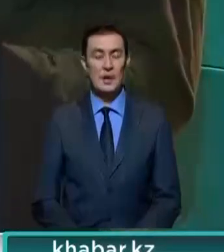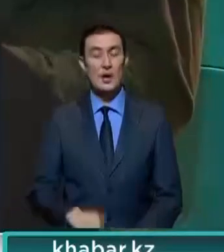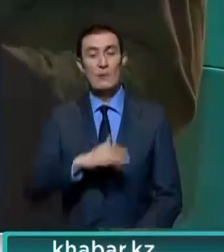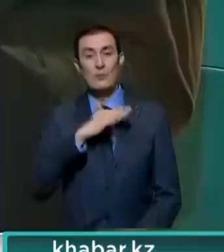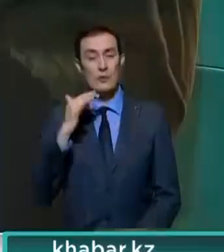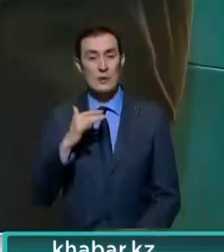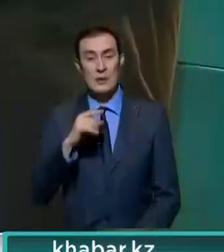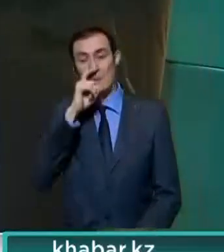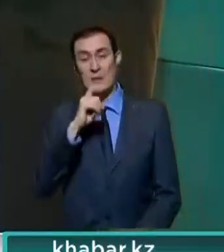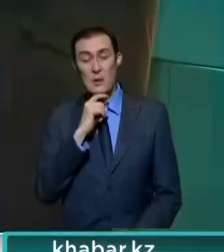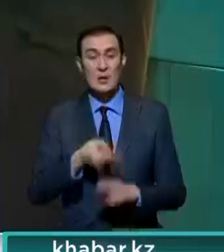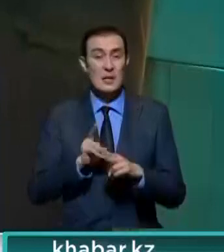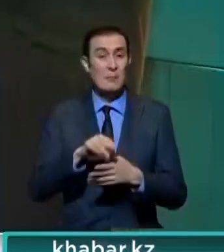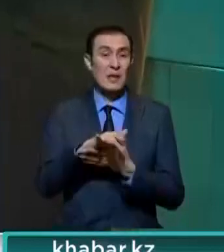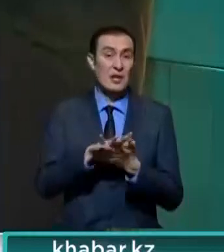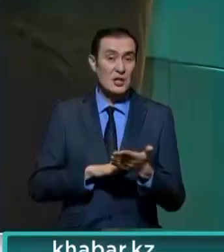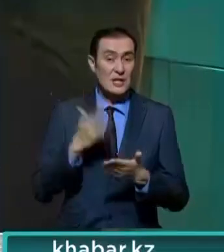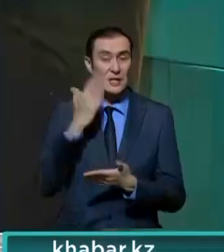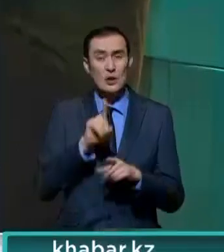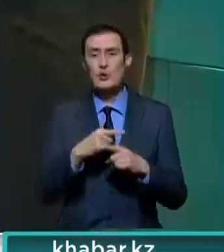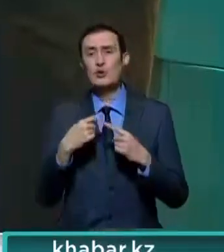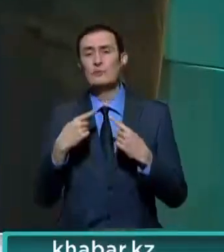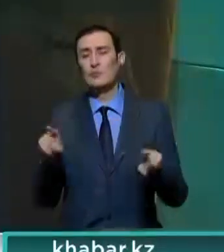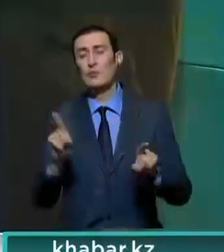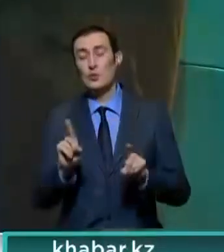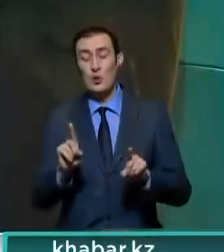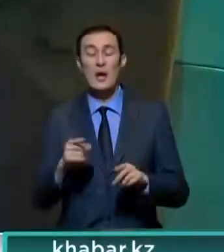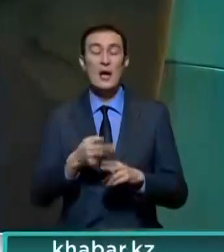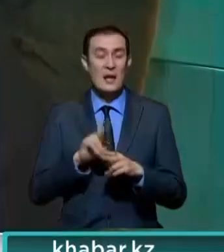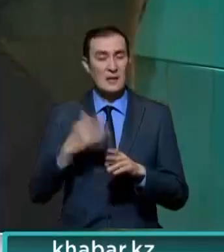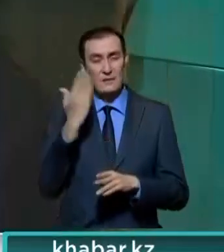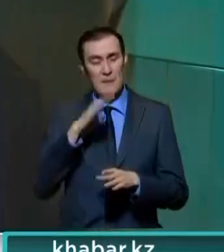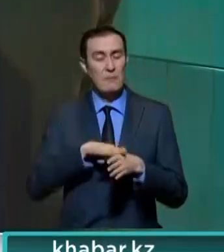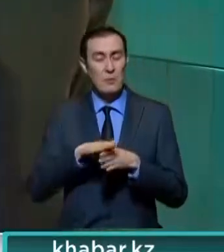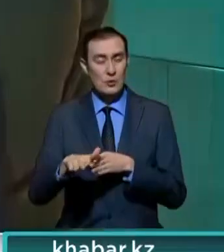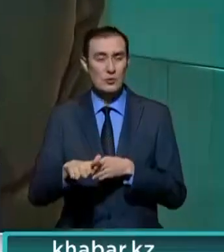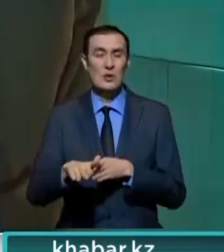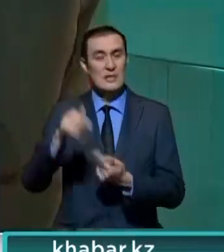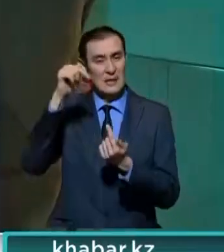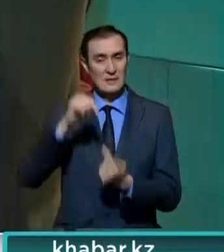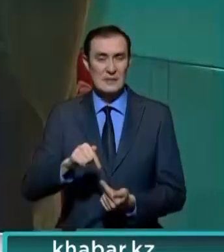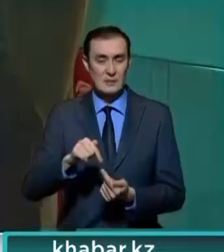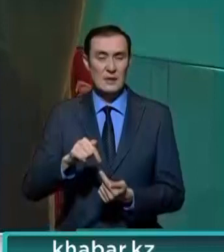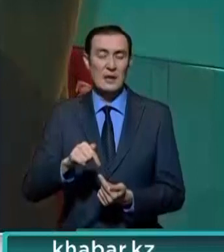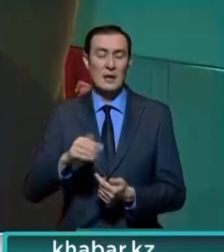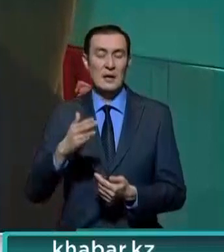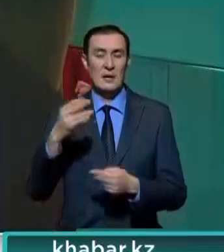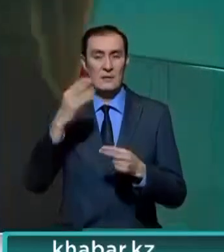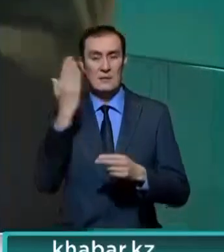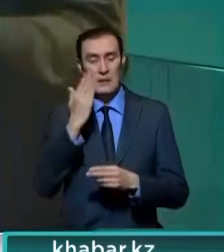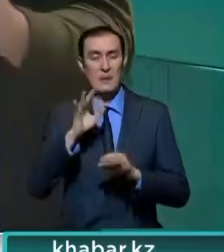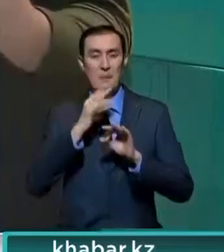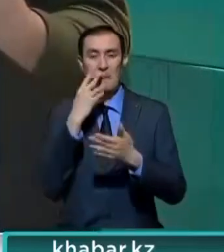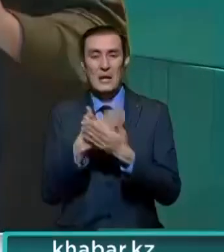Многие в замешательстве. Это продолжение сериала или что-то другое? Могу сказать, что фильм полноценный и полностью соответствует всем законам жанра. Сериал